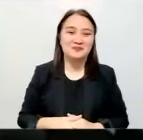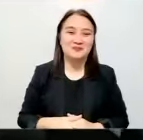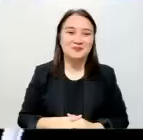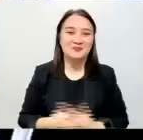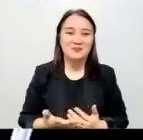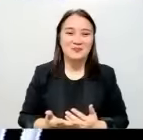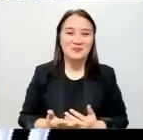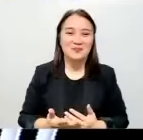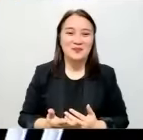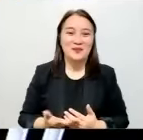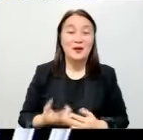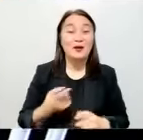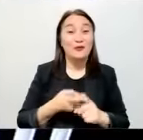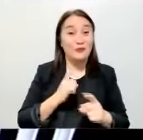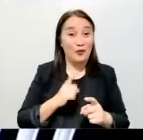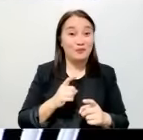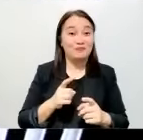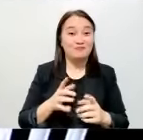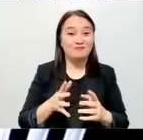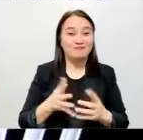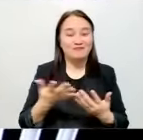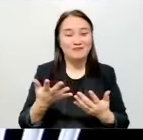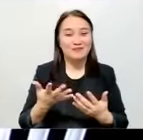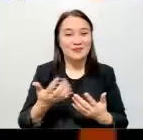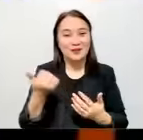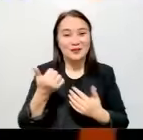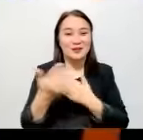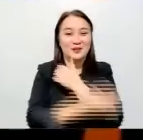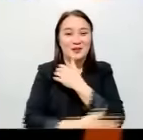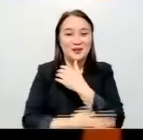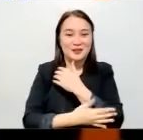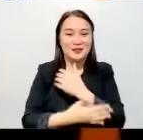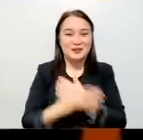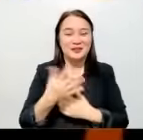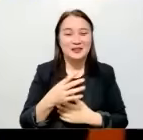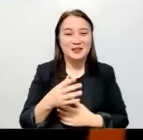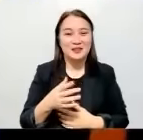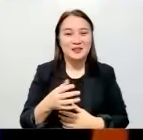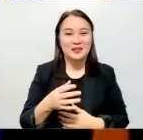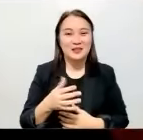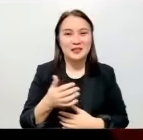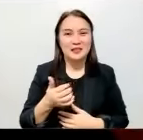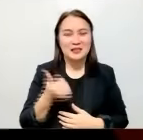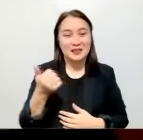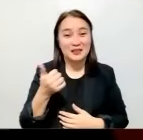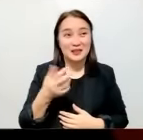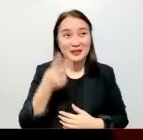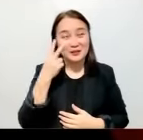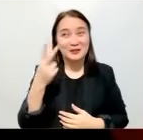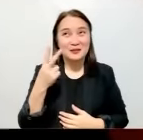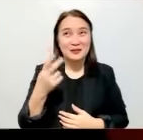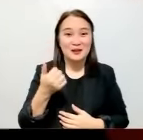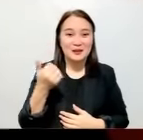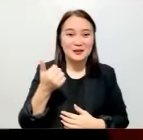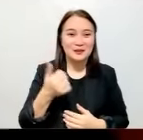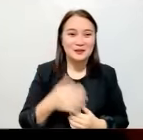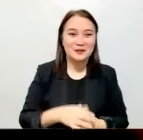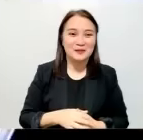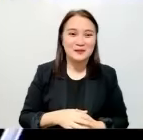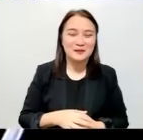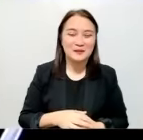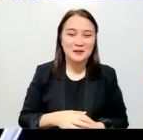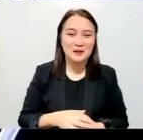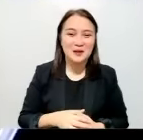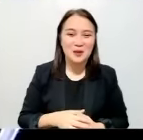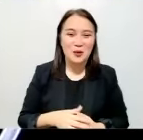Lorena, napabilib sa nasaksihan niya. Dati raw kasi ay sa ibang bansa pa siya nakakakita ng hot air balloons.